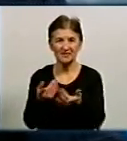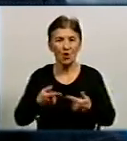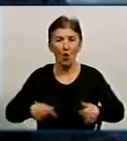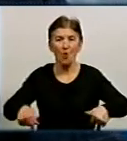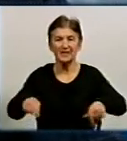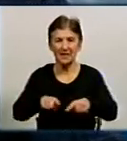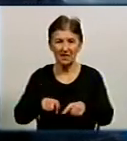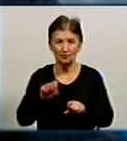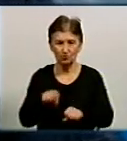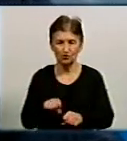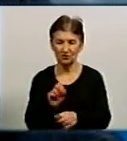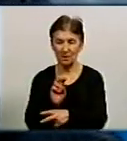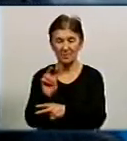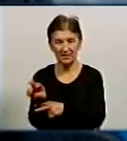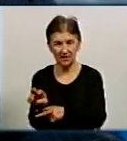можна пройти,